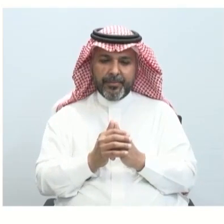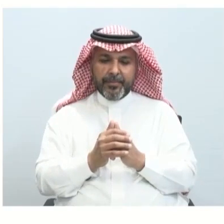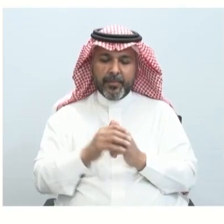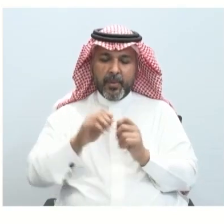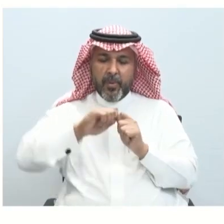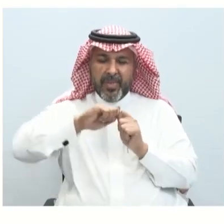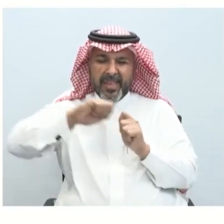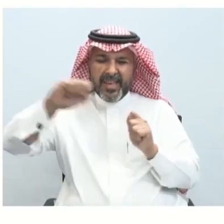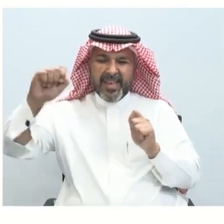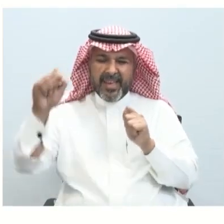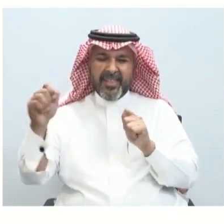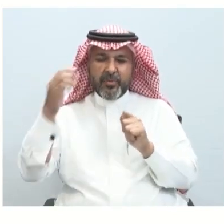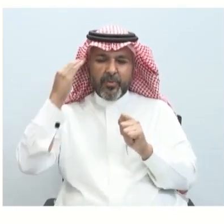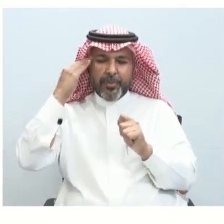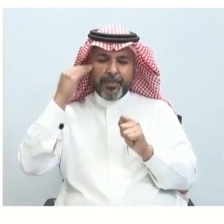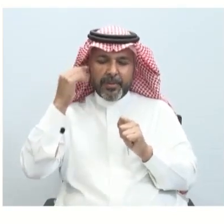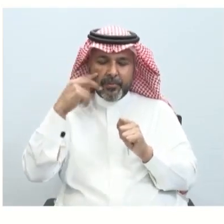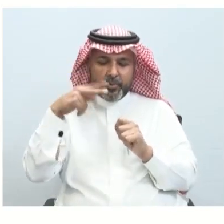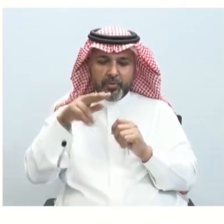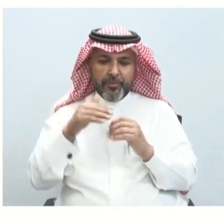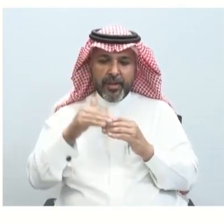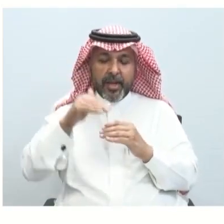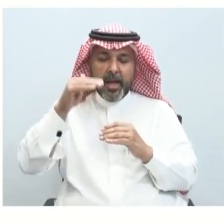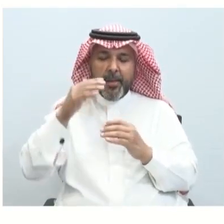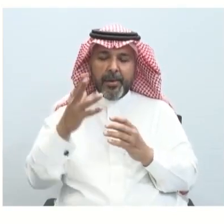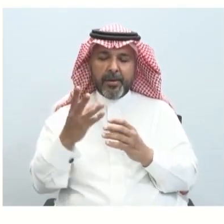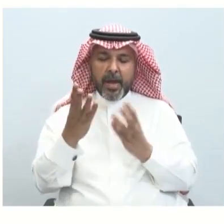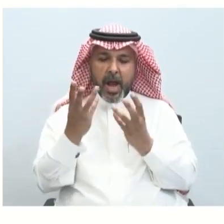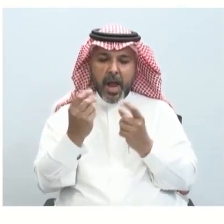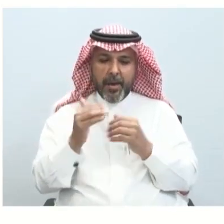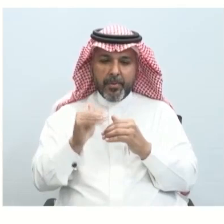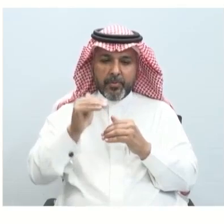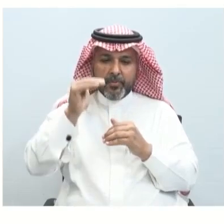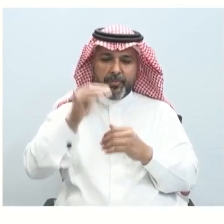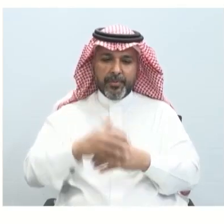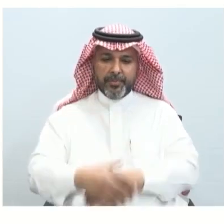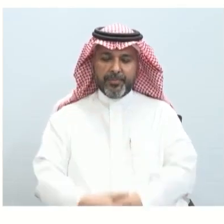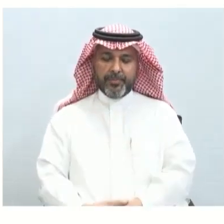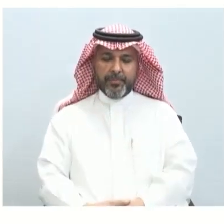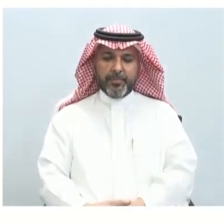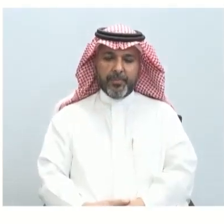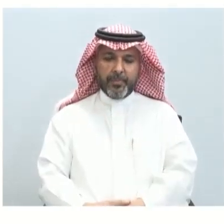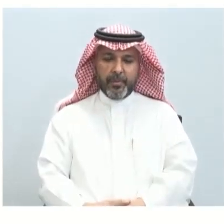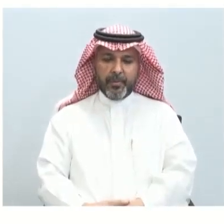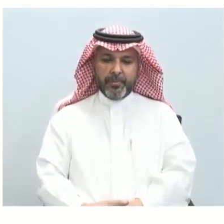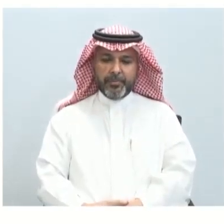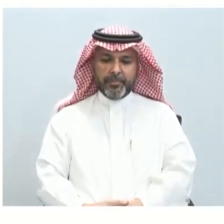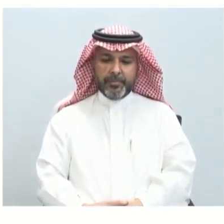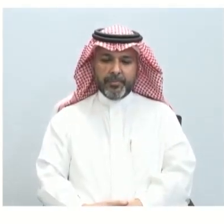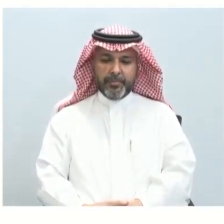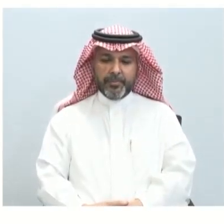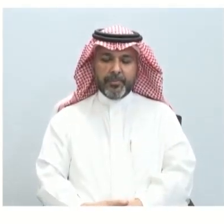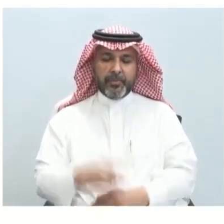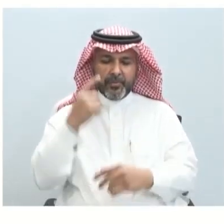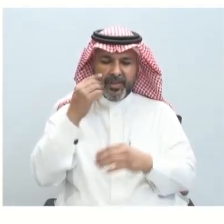والخط الاخر هو يمثل الانثى عندما نتتبع مراحل الاعمار نشاهد انه في الرجال يكون نسبه